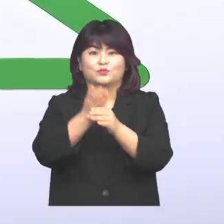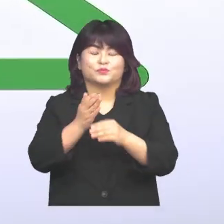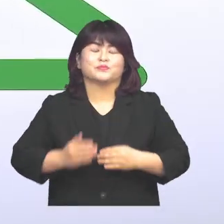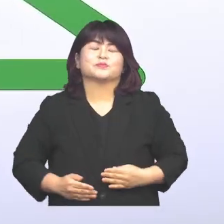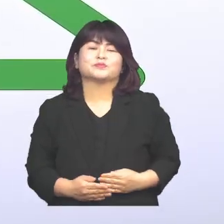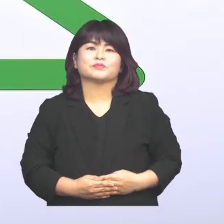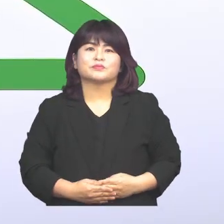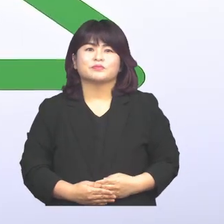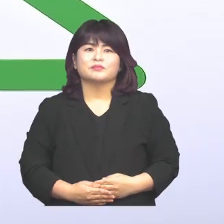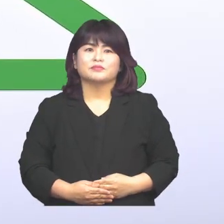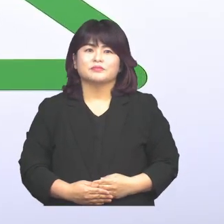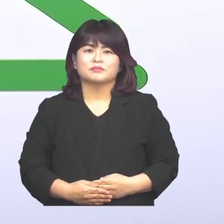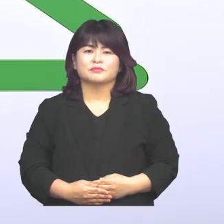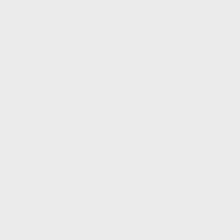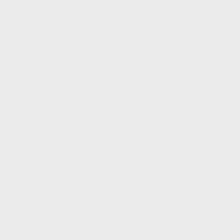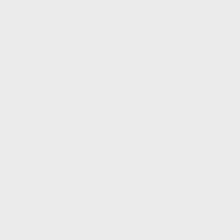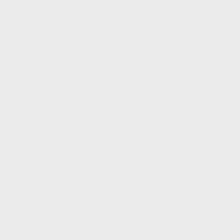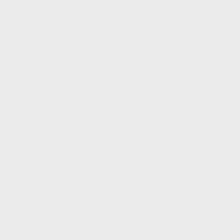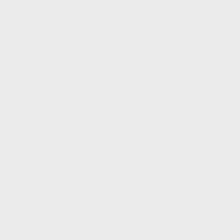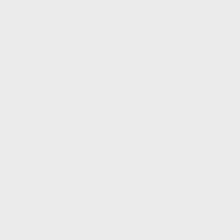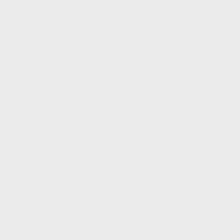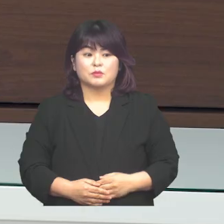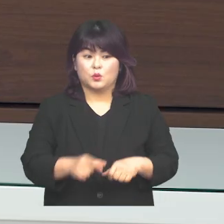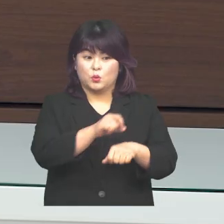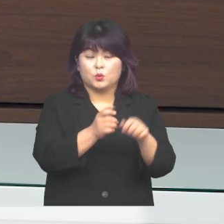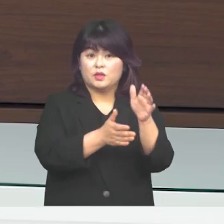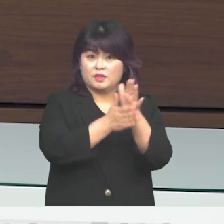교통서비스로 기대를 모으고 있습니다.